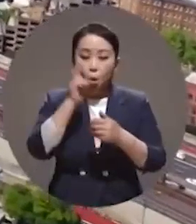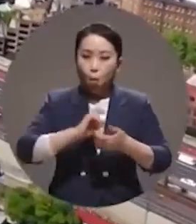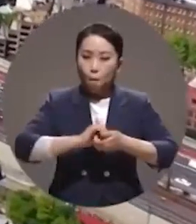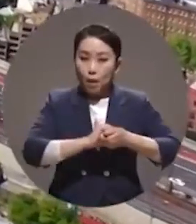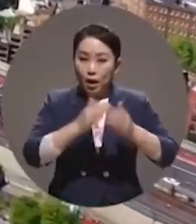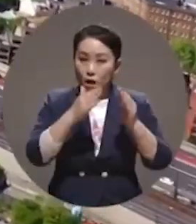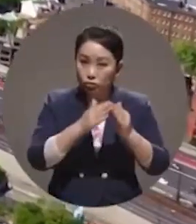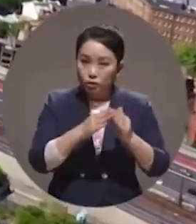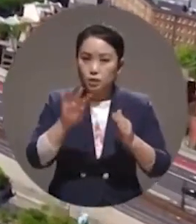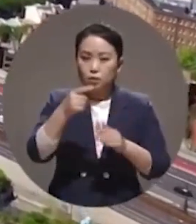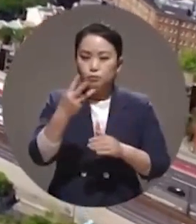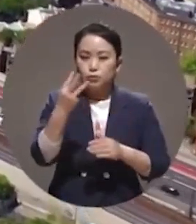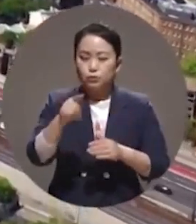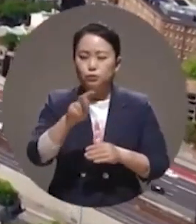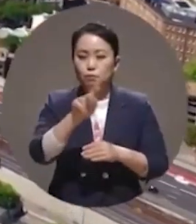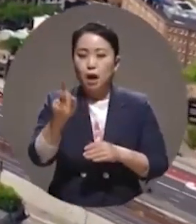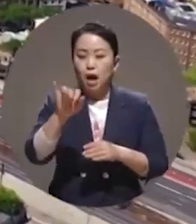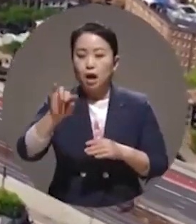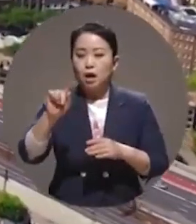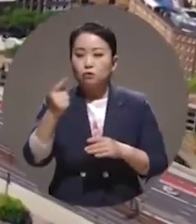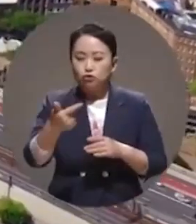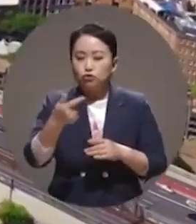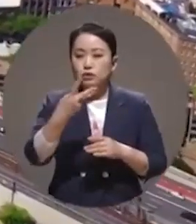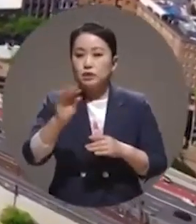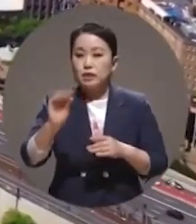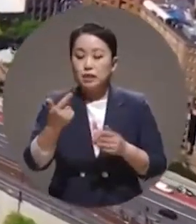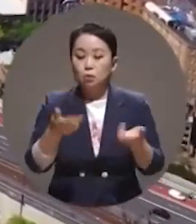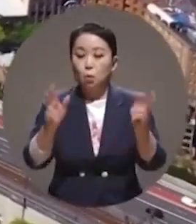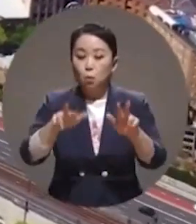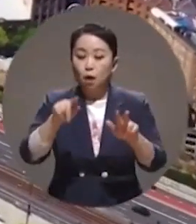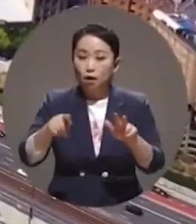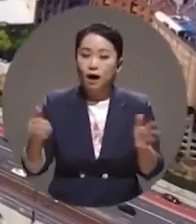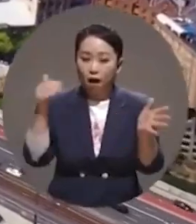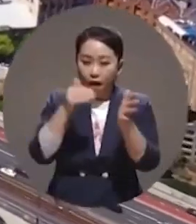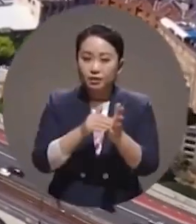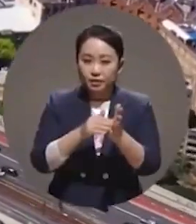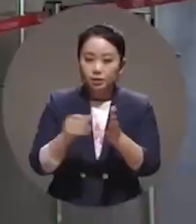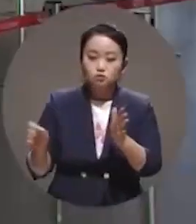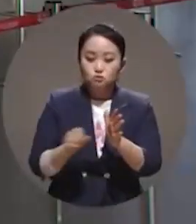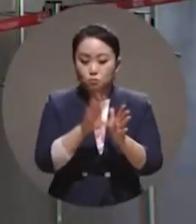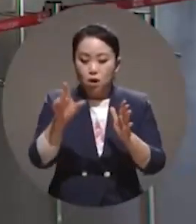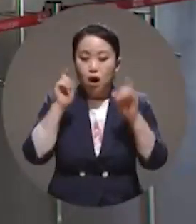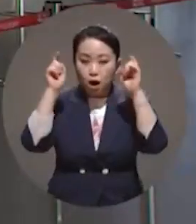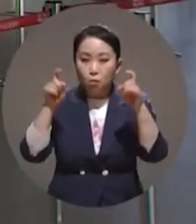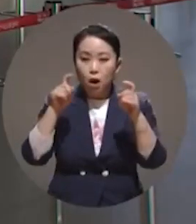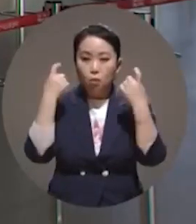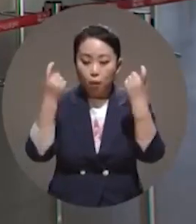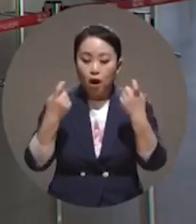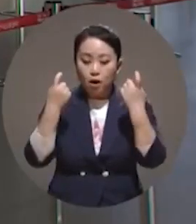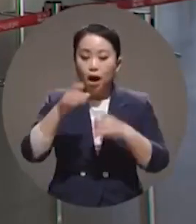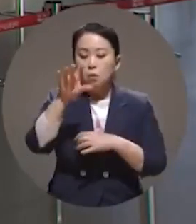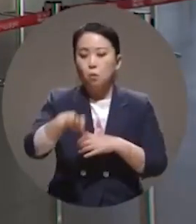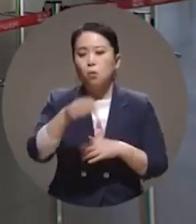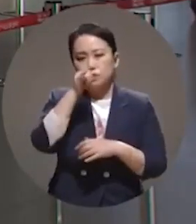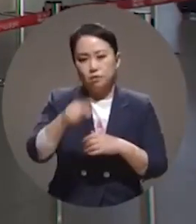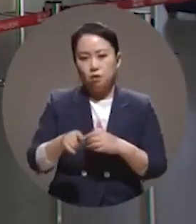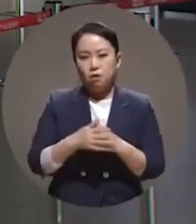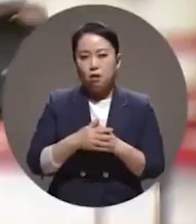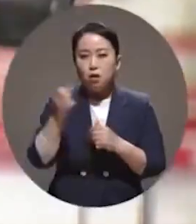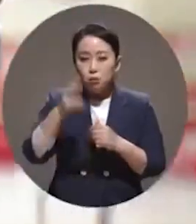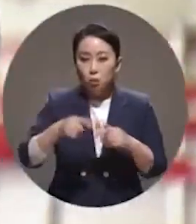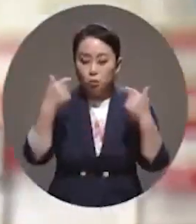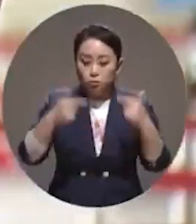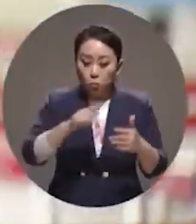오페라하우스부터 블루마운틴 국립공원까지 호주의 유명 관광지들이 망라돼 있습니다. 소속 상임위도 제각각